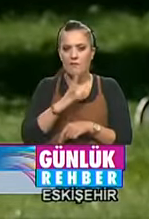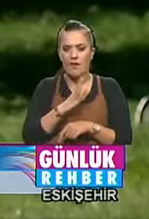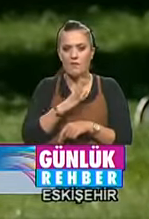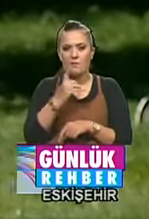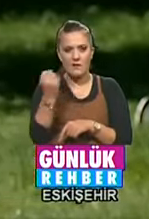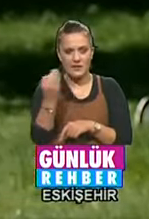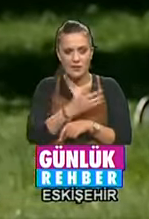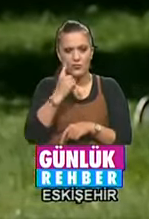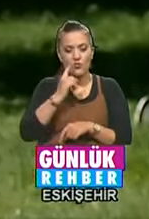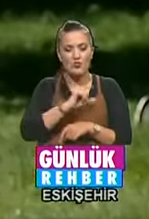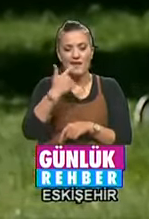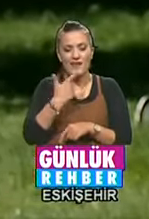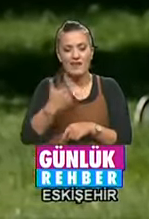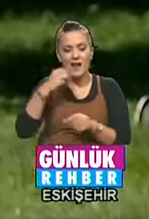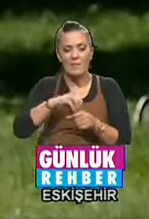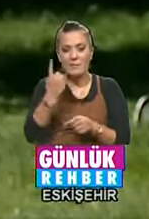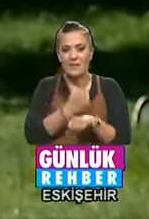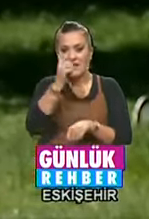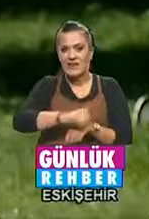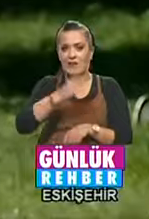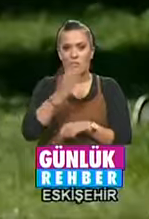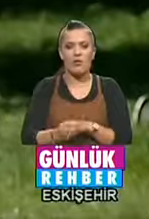Bir tanesi Cumhuriyet tarihinde bir ilk olarak